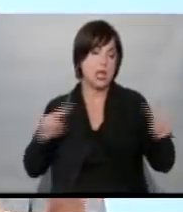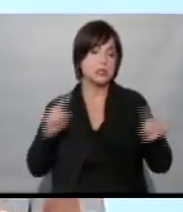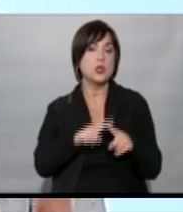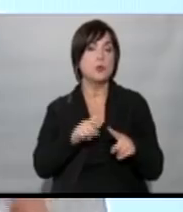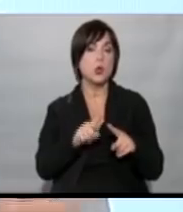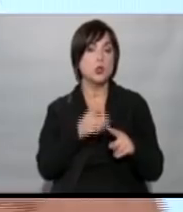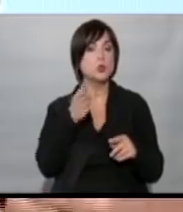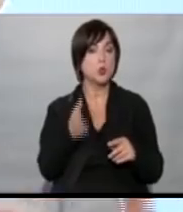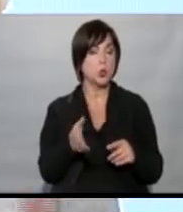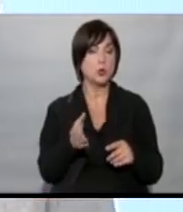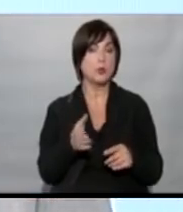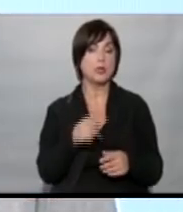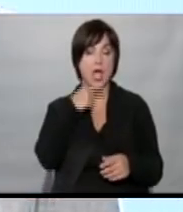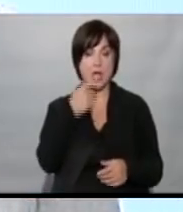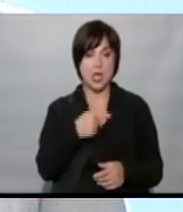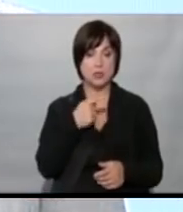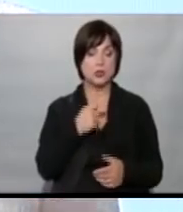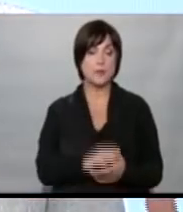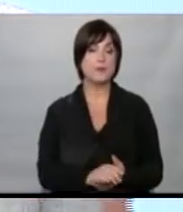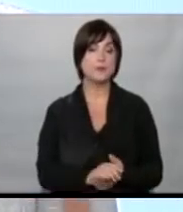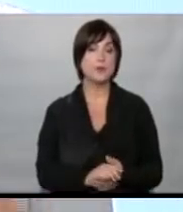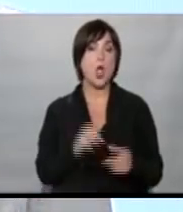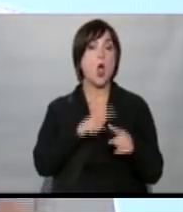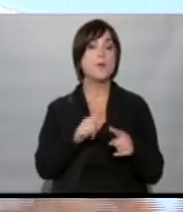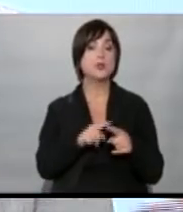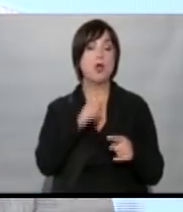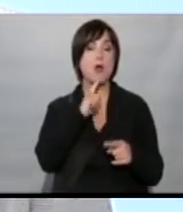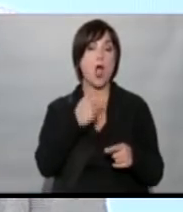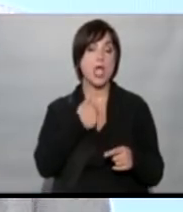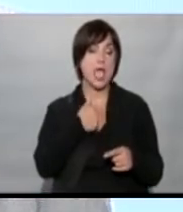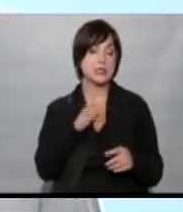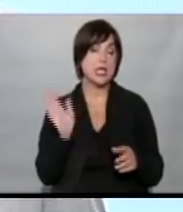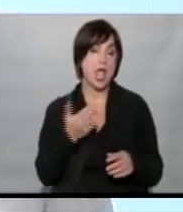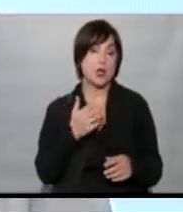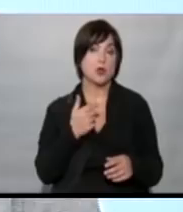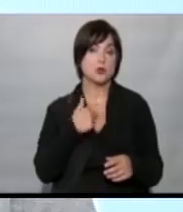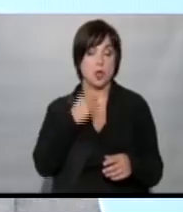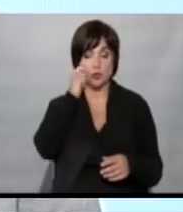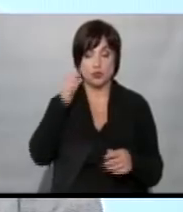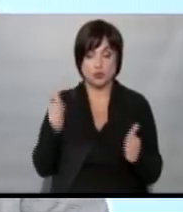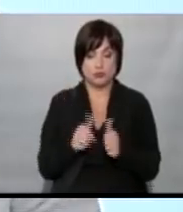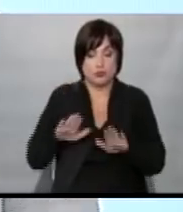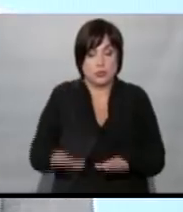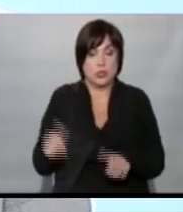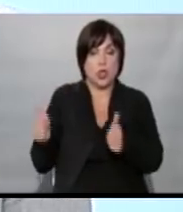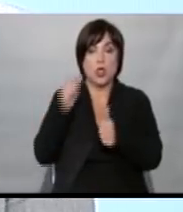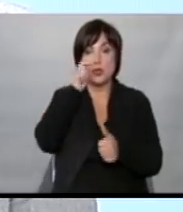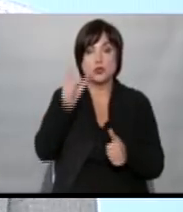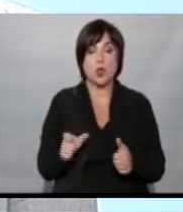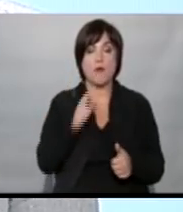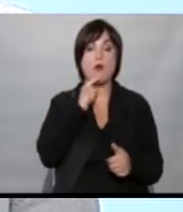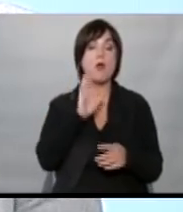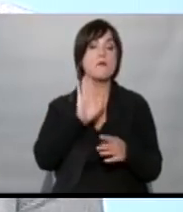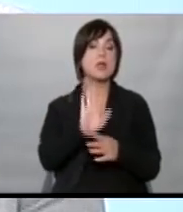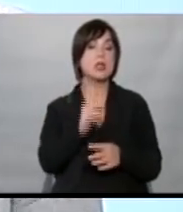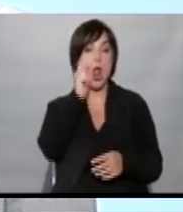туку токму, да речеме, од причини кои јас, иако до мене стои човек кој што припаѓа